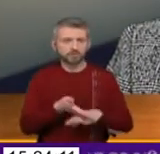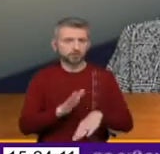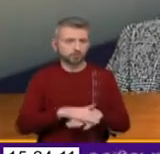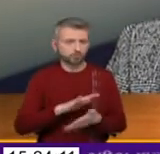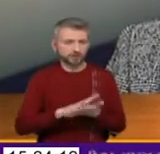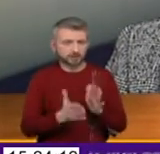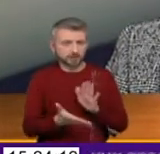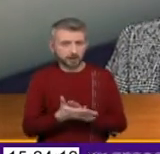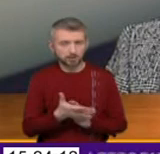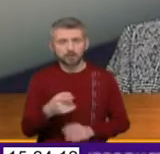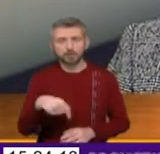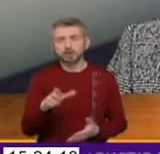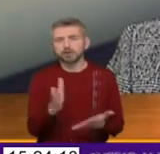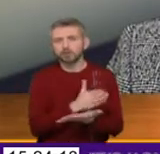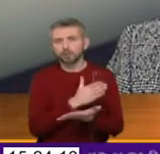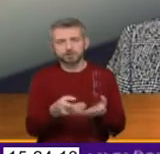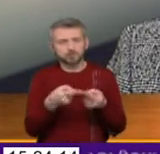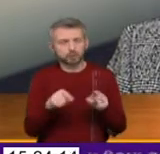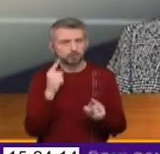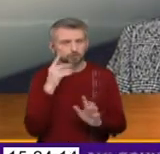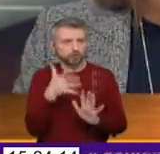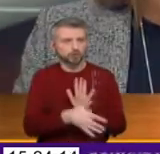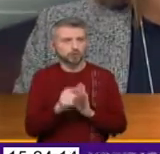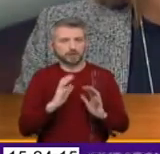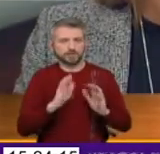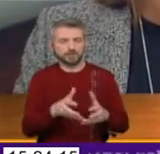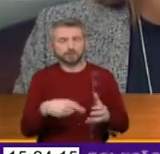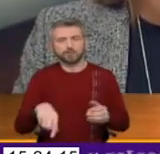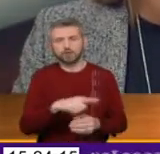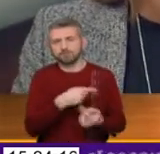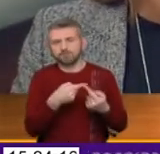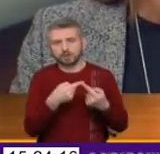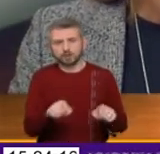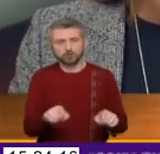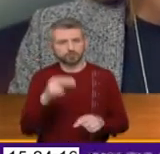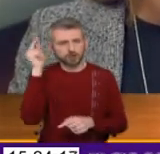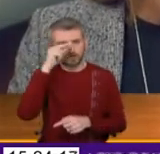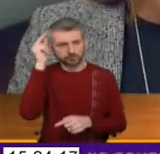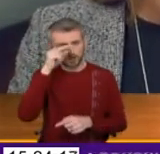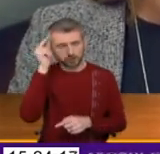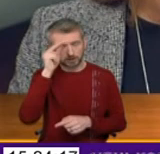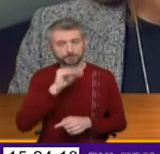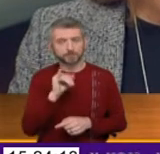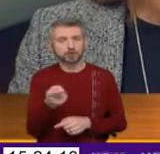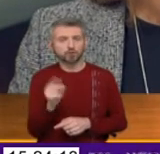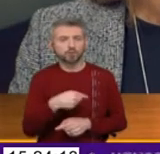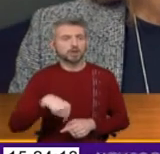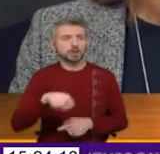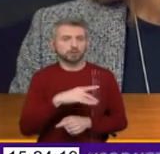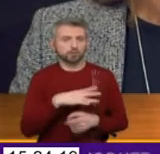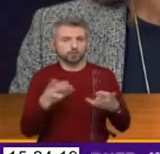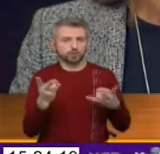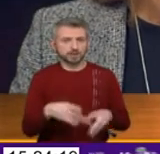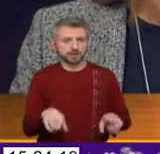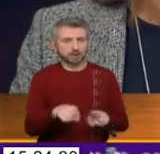становищі, вони зовсім по-іншому розуміють цей світ, і вони по-іншому навчаються, і тому їм було